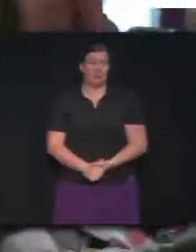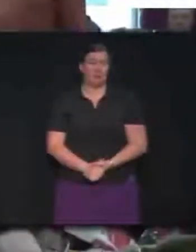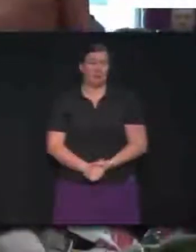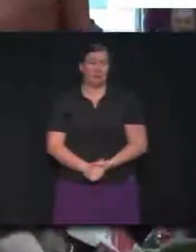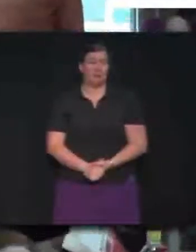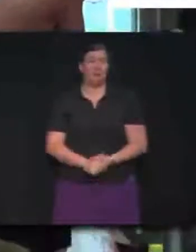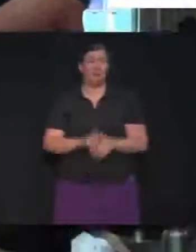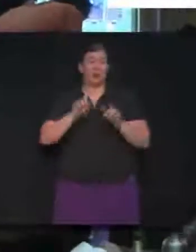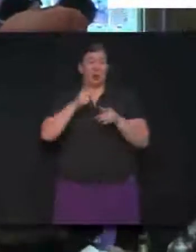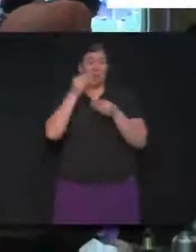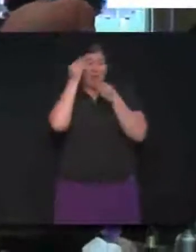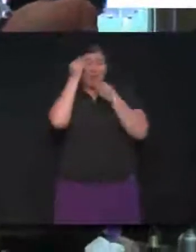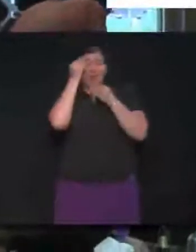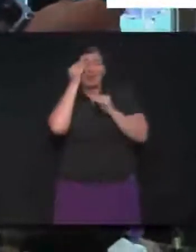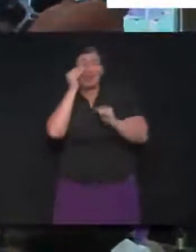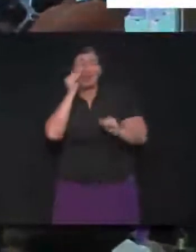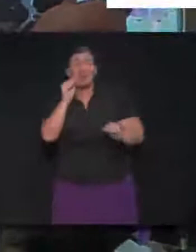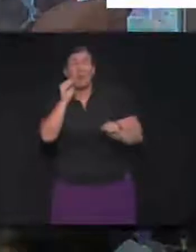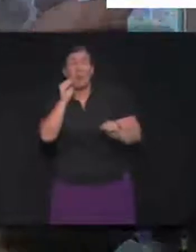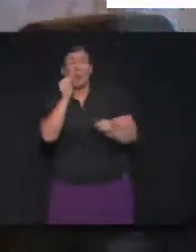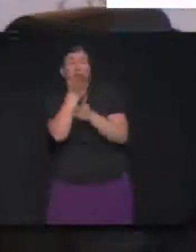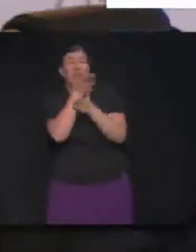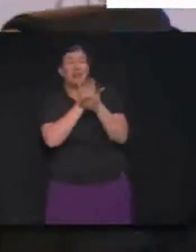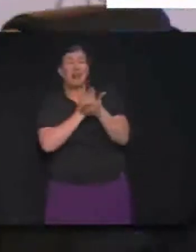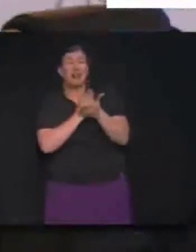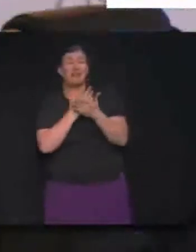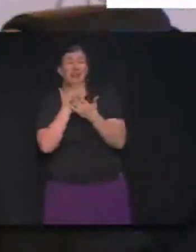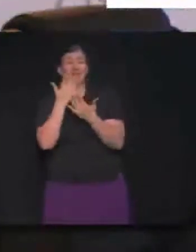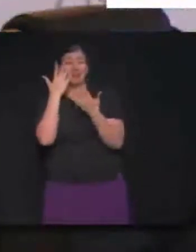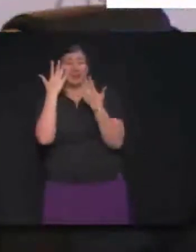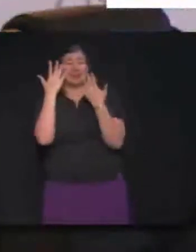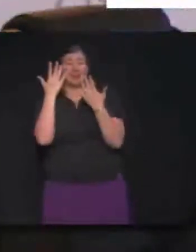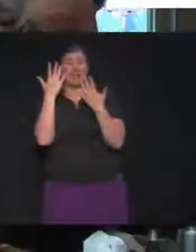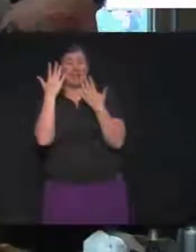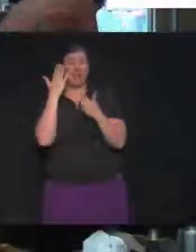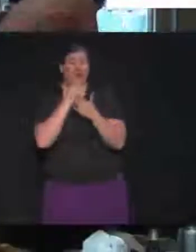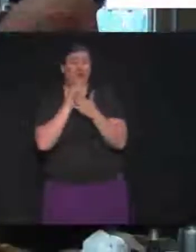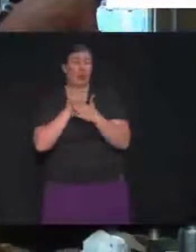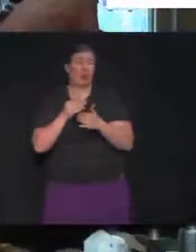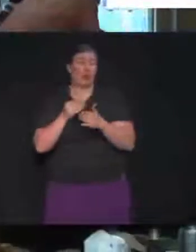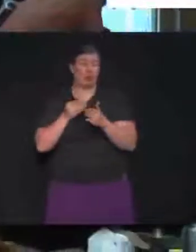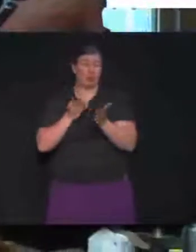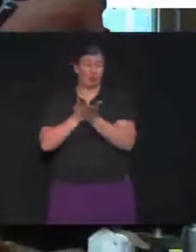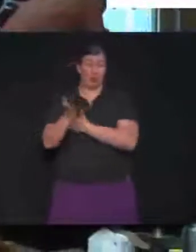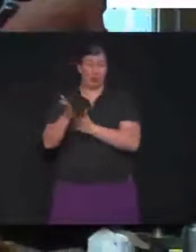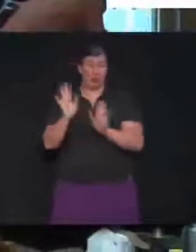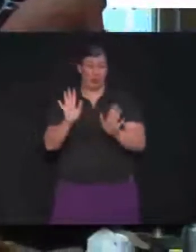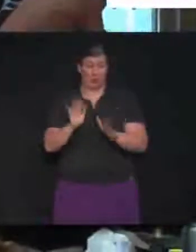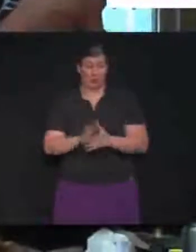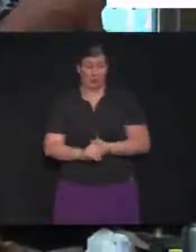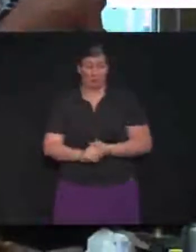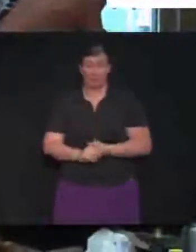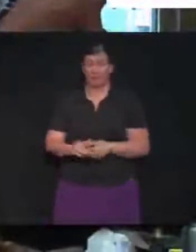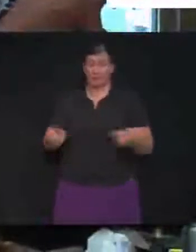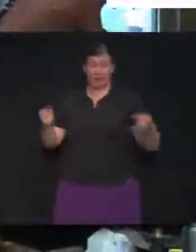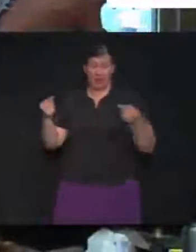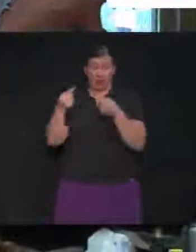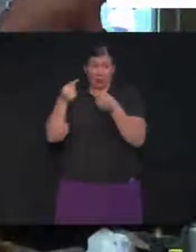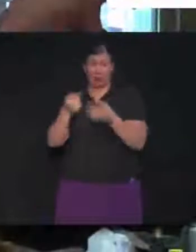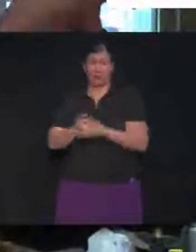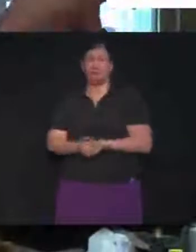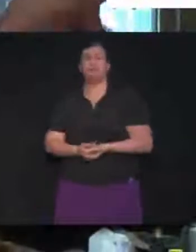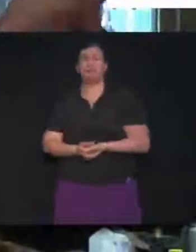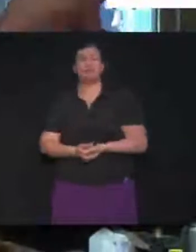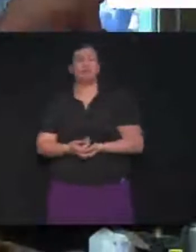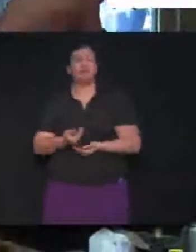nur mal zur Info die Hälfte des Zehner Blocks habt ihr durch kontra bitte ja liebe Piraten ich habe mich sehr